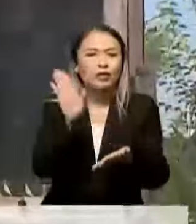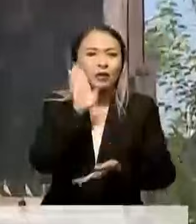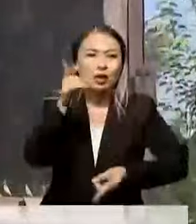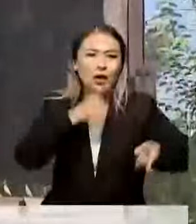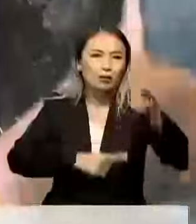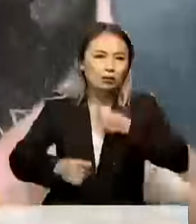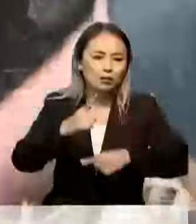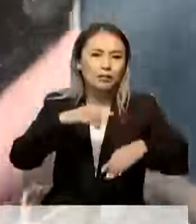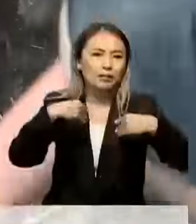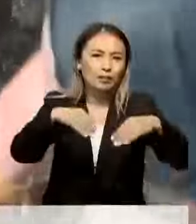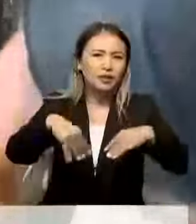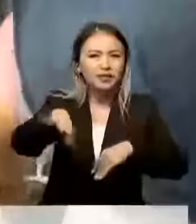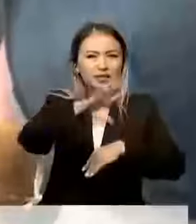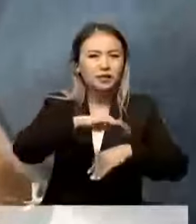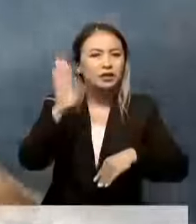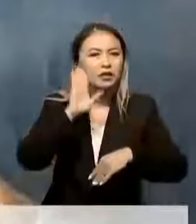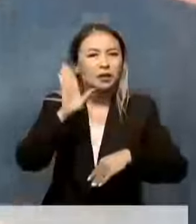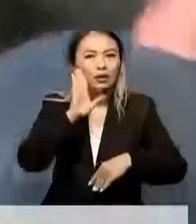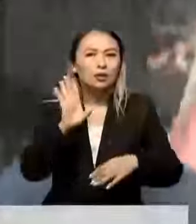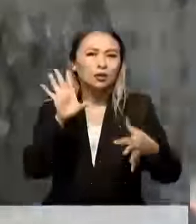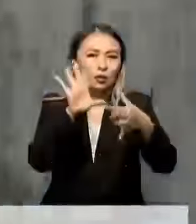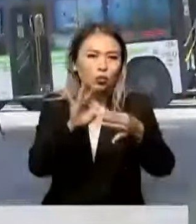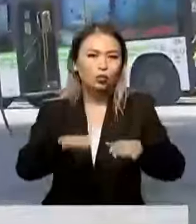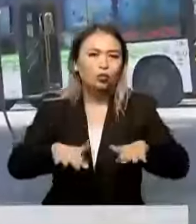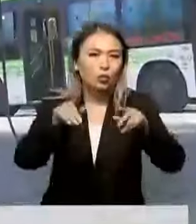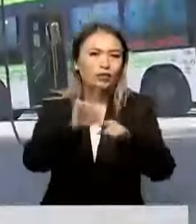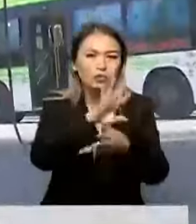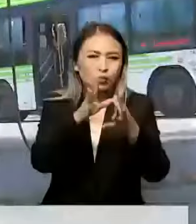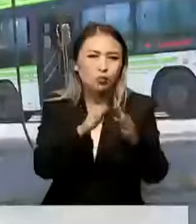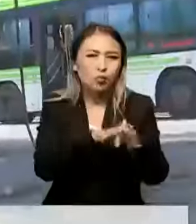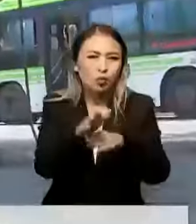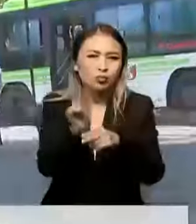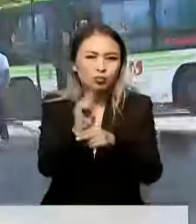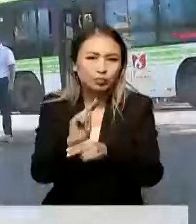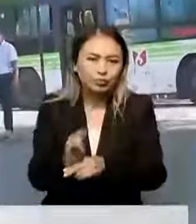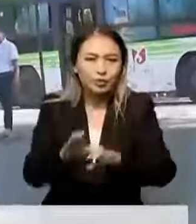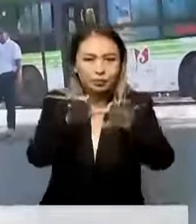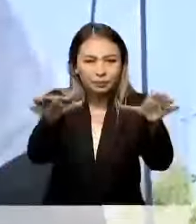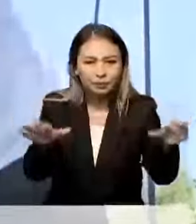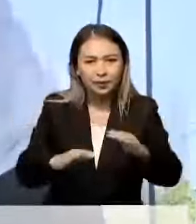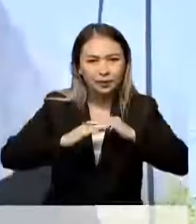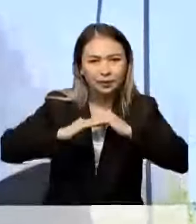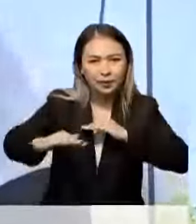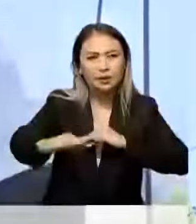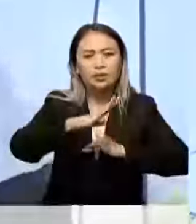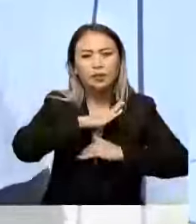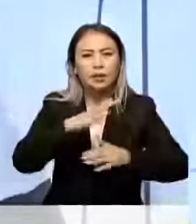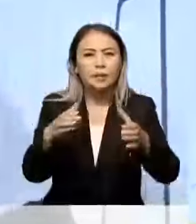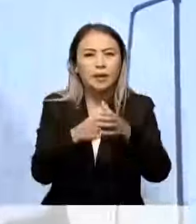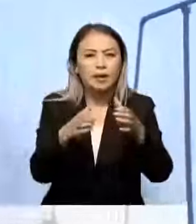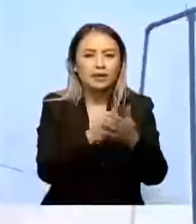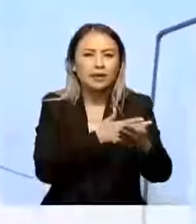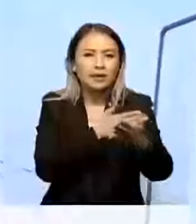келтірілді. Бау-бақша алқаптарына су тартатын канал былтыр толық күрделі жөндеуден өткізілді. Табаны бетондалып, жағасы бекітілді. Партия